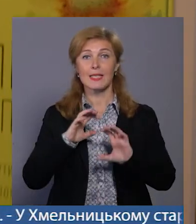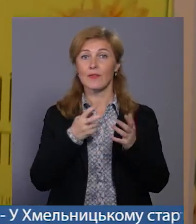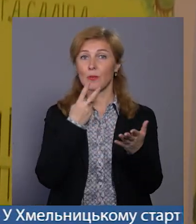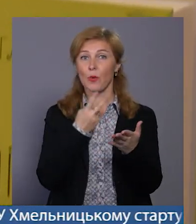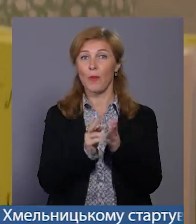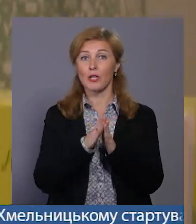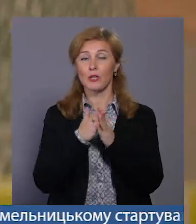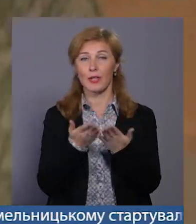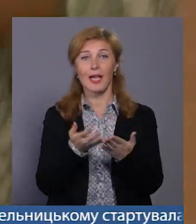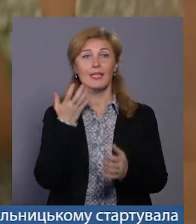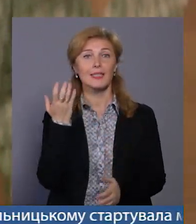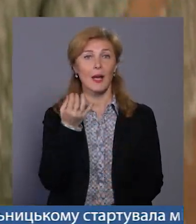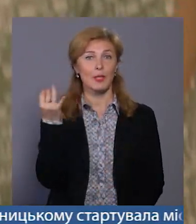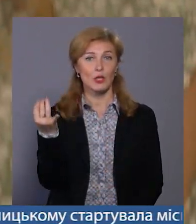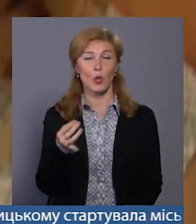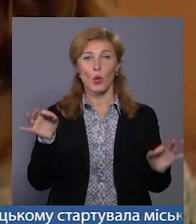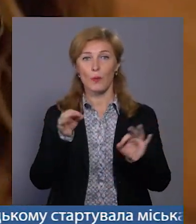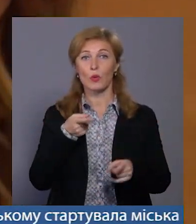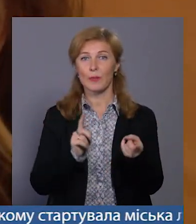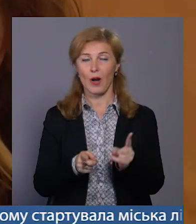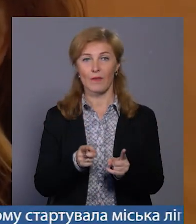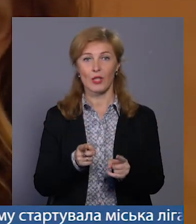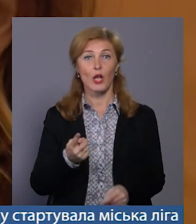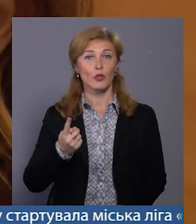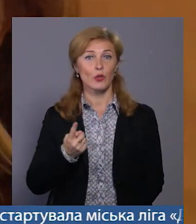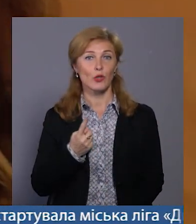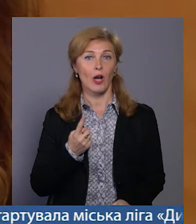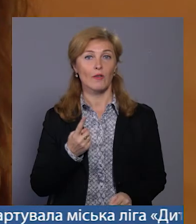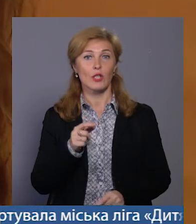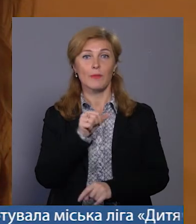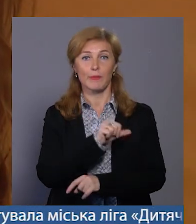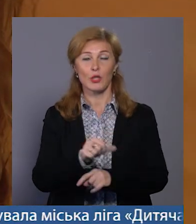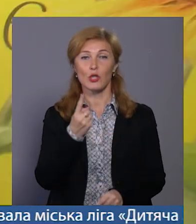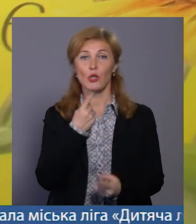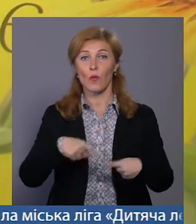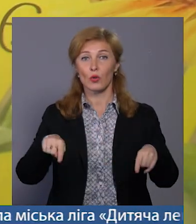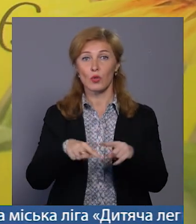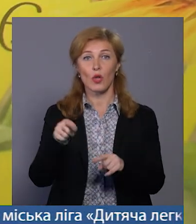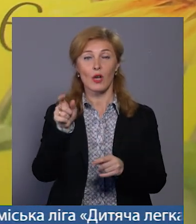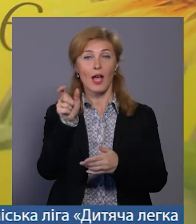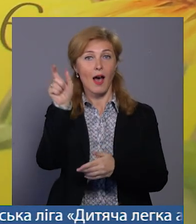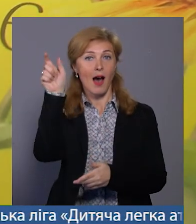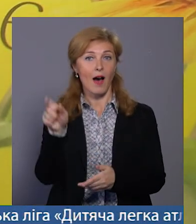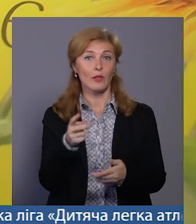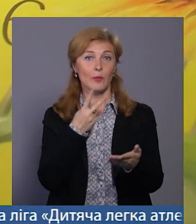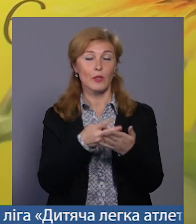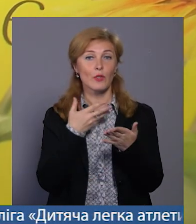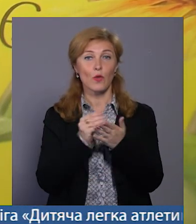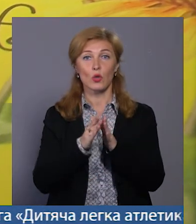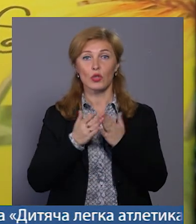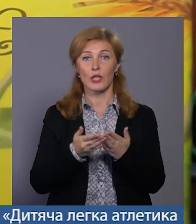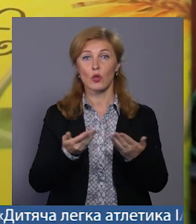збірка її оповідань «Теплі історії про справжнє». Дочекавшись межі червоної зони, авторка презентувала свою книжку містянам.